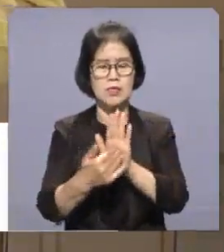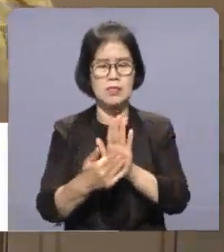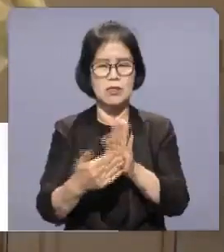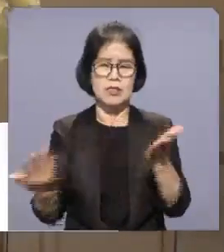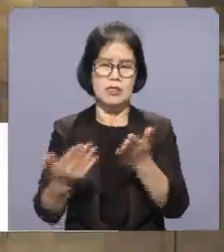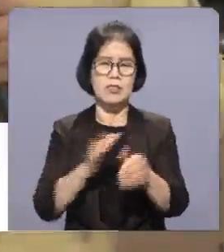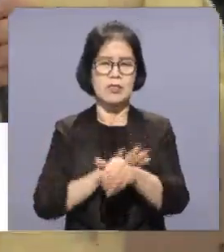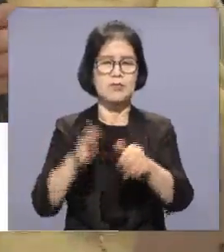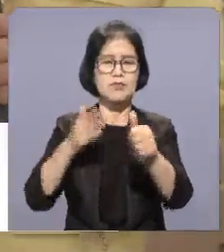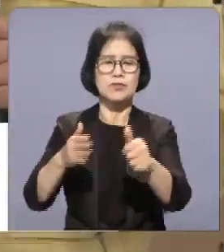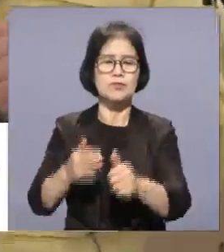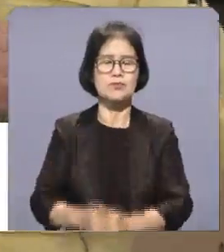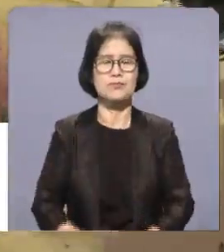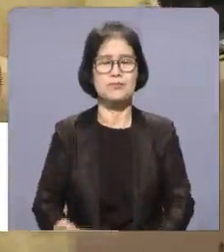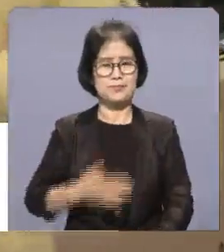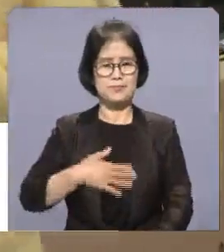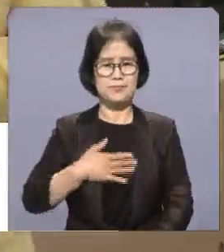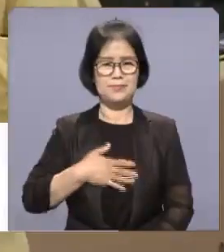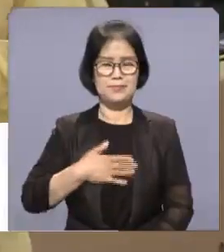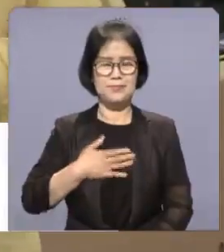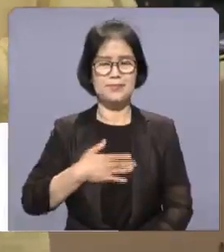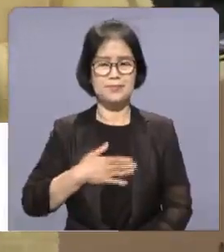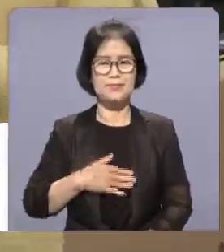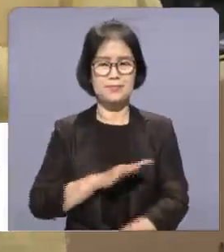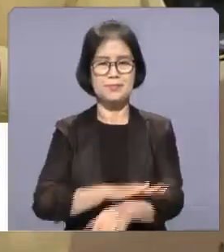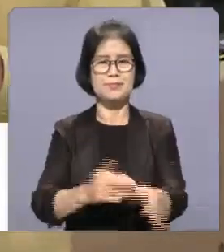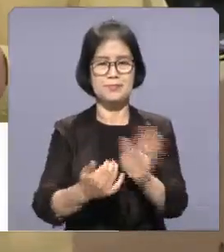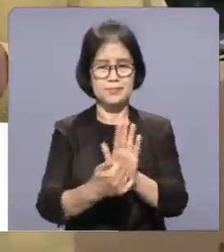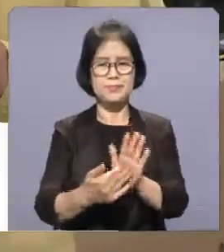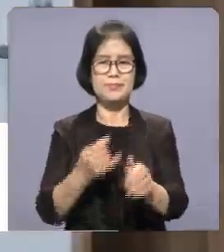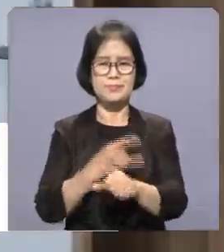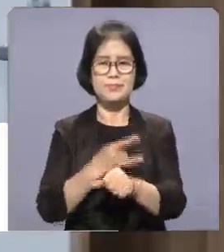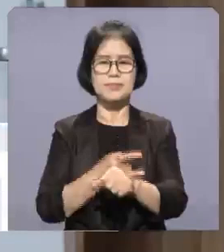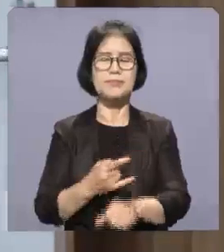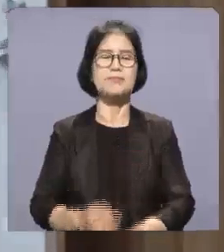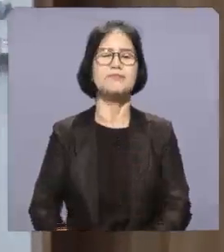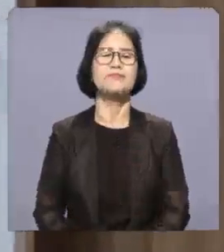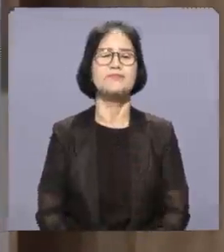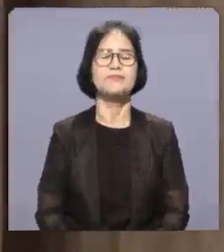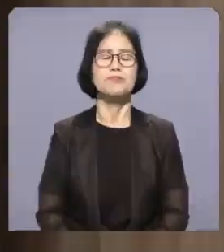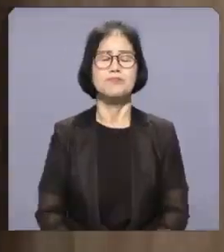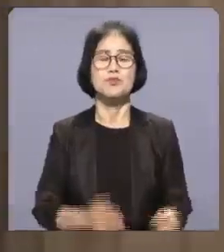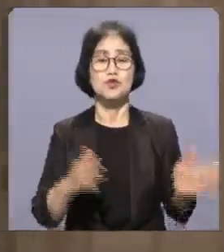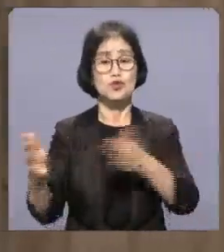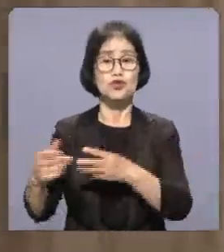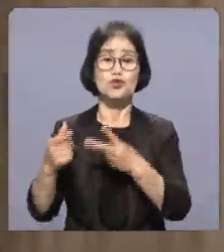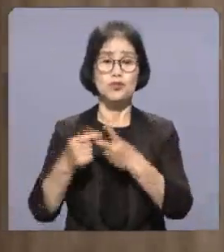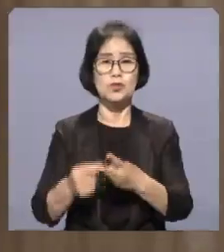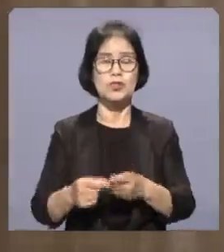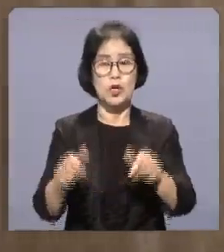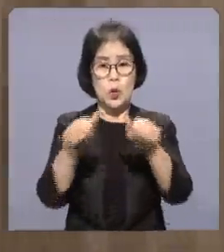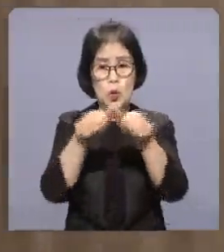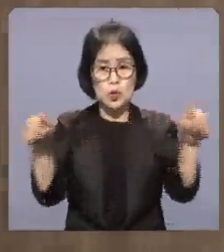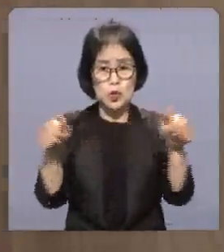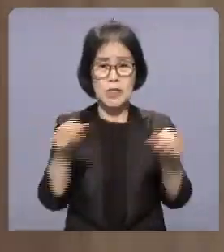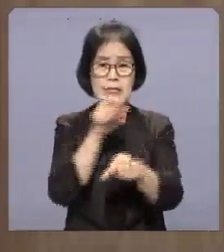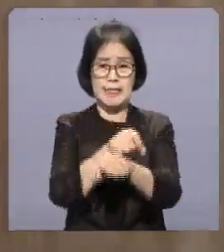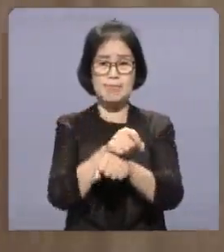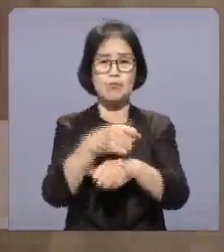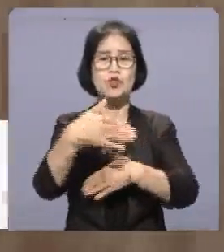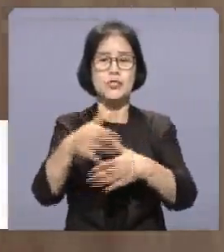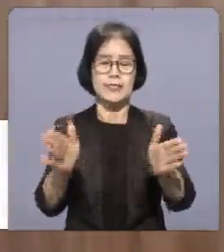근무해 주길 바랍니다. 예, 알겠습니다. 그렇게 그래요. 대처를 하도록 하겠습니다. 예. 이어 찾은 곳은 5층에 마련된